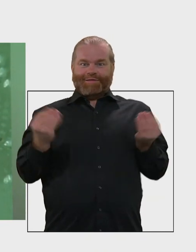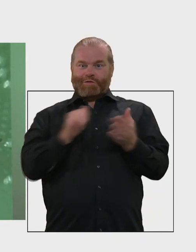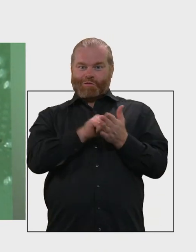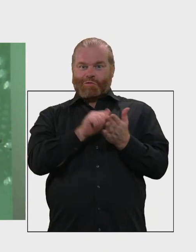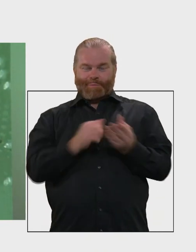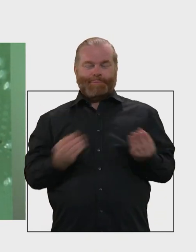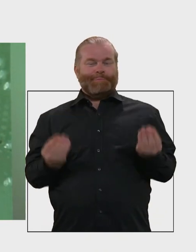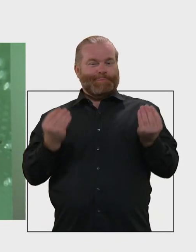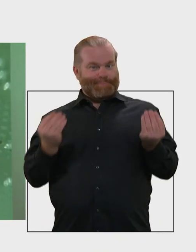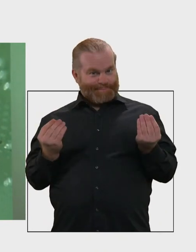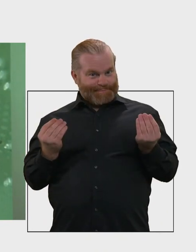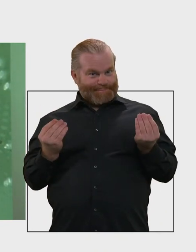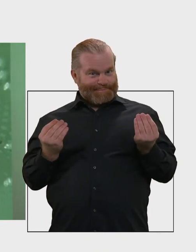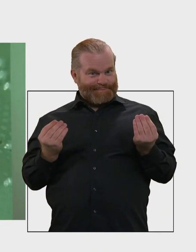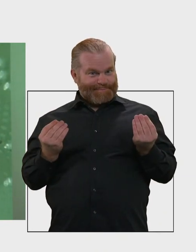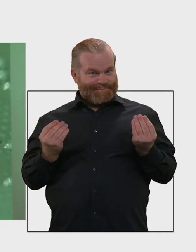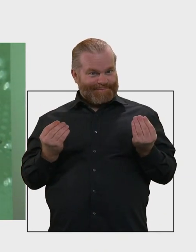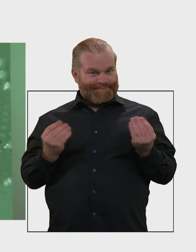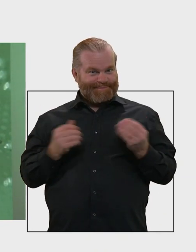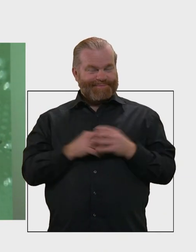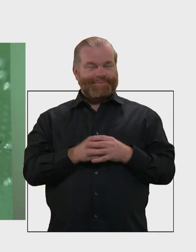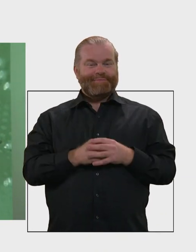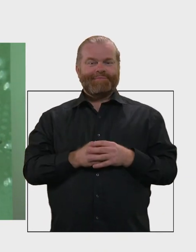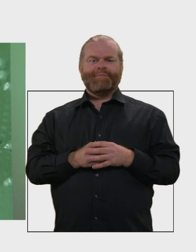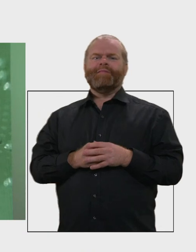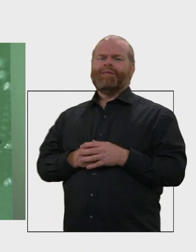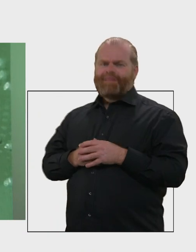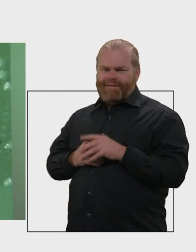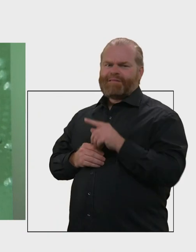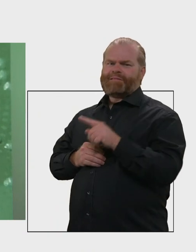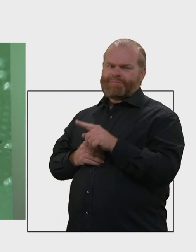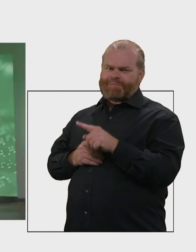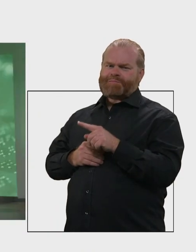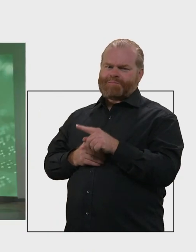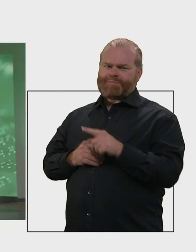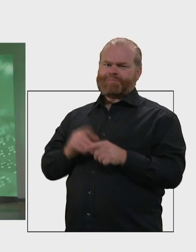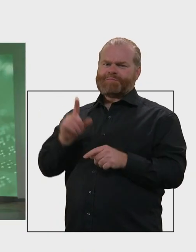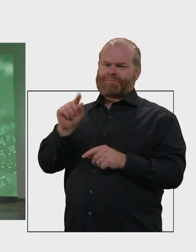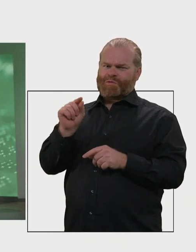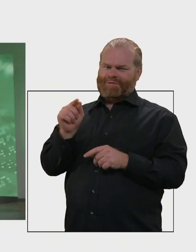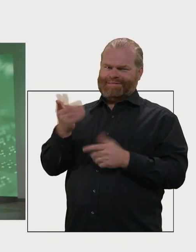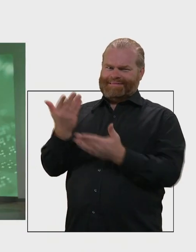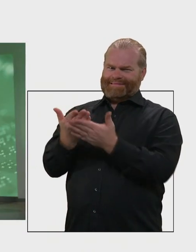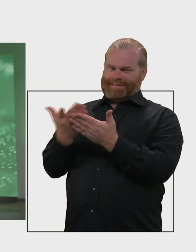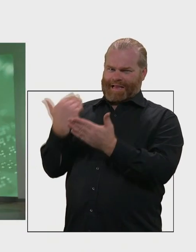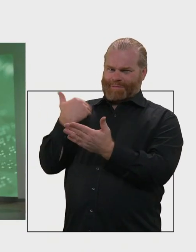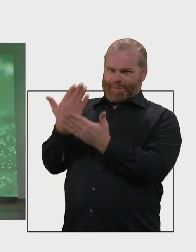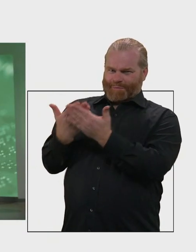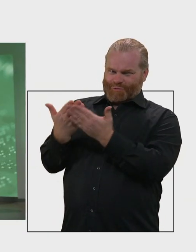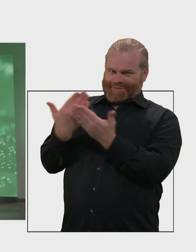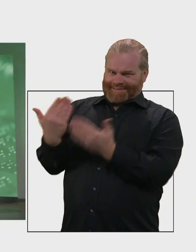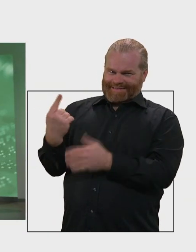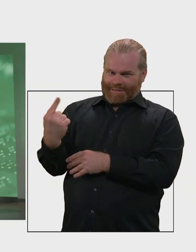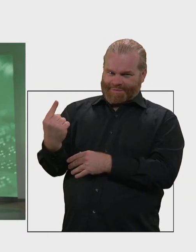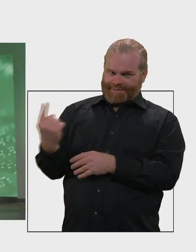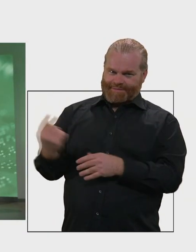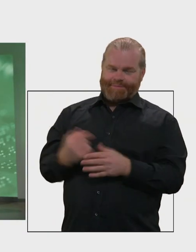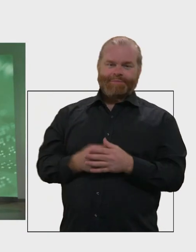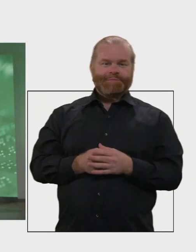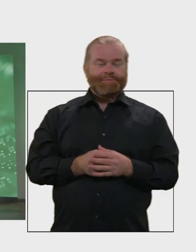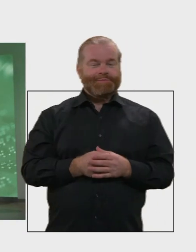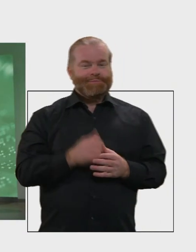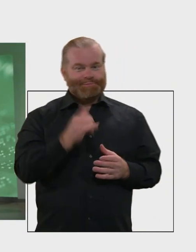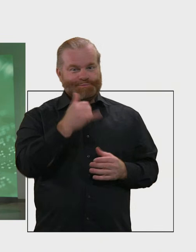Das ist das, was du eben beschrieben hast schon, ne? Also genau, Schwelldruck. Genau, davon sprach Christine. Ja. Sie können diese beiden Schwelldrucke ganz in